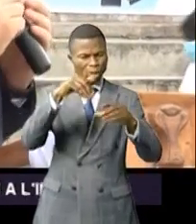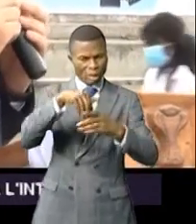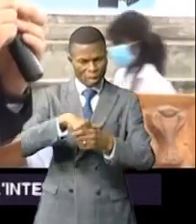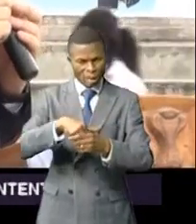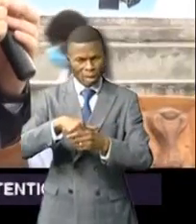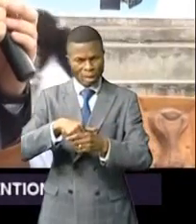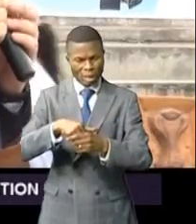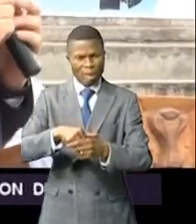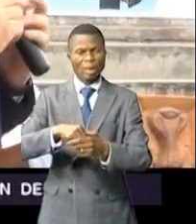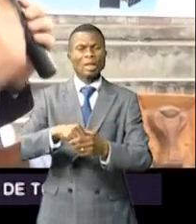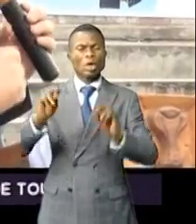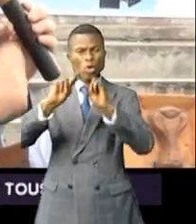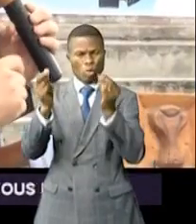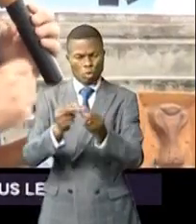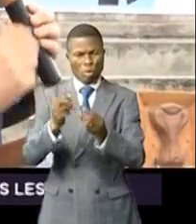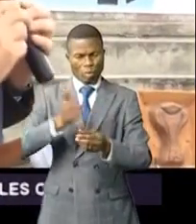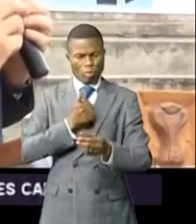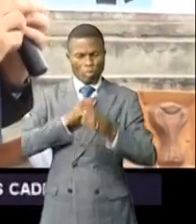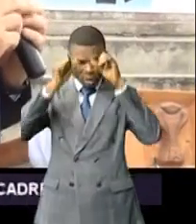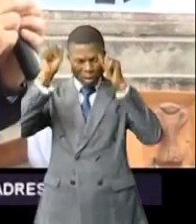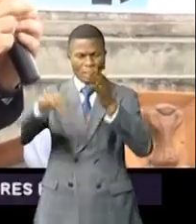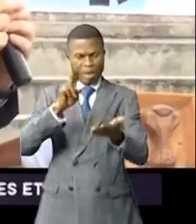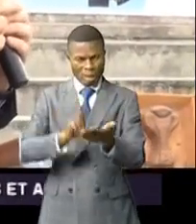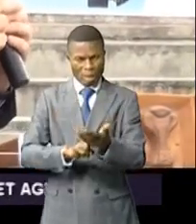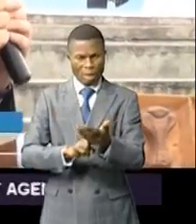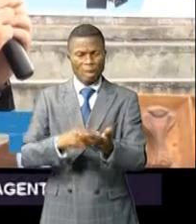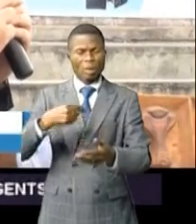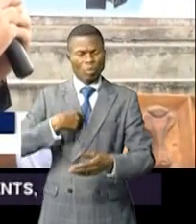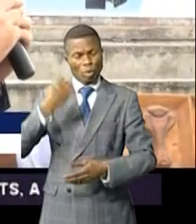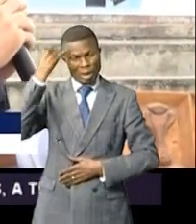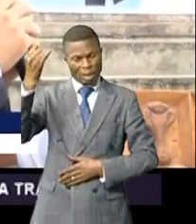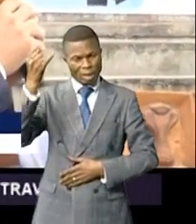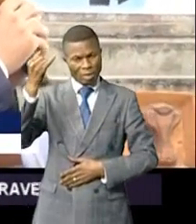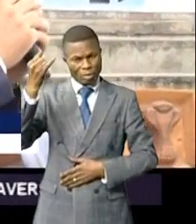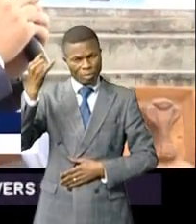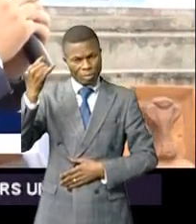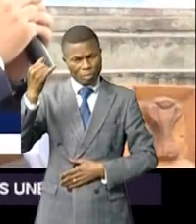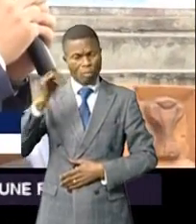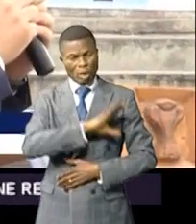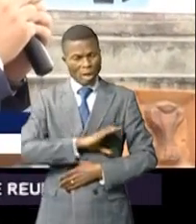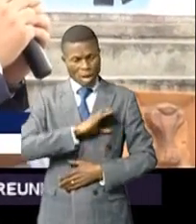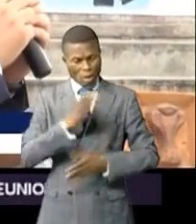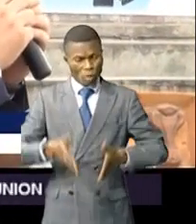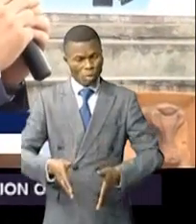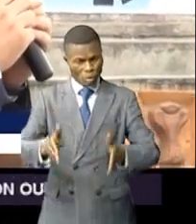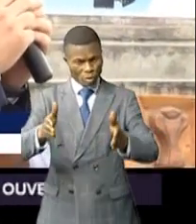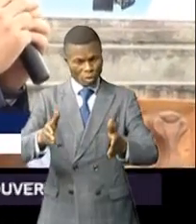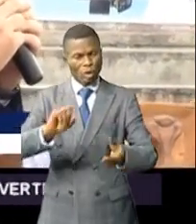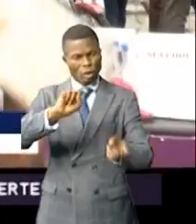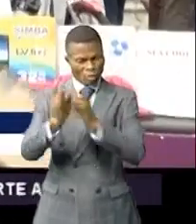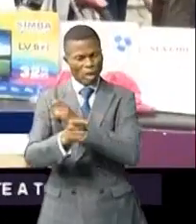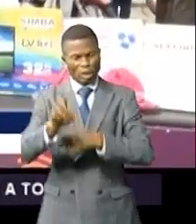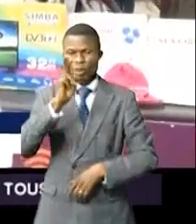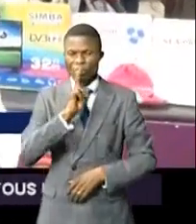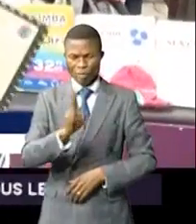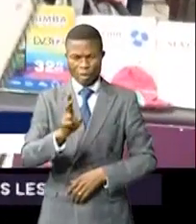la remise de brevets que moi-même j'ai signé, je pense que vos comportements sur la chaussée vont changer.